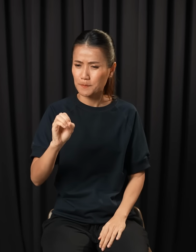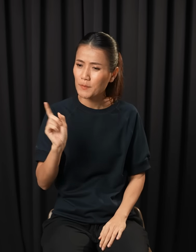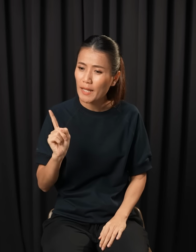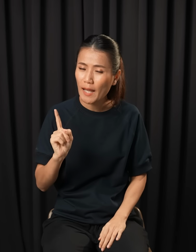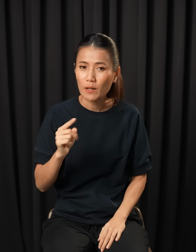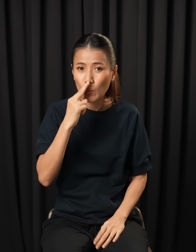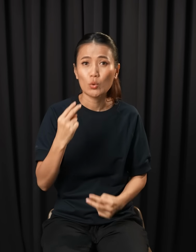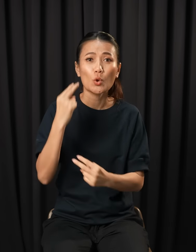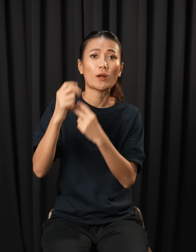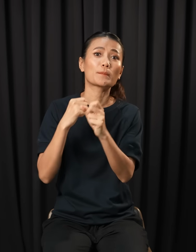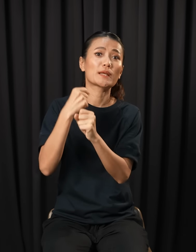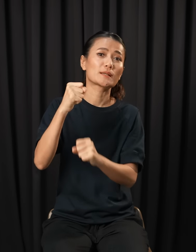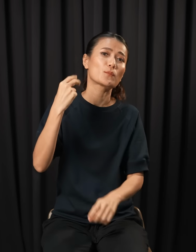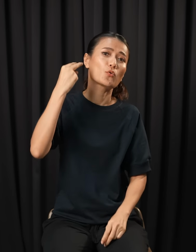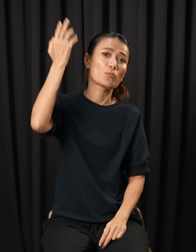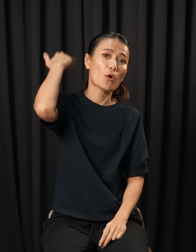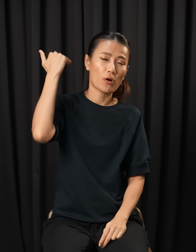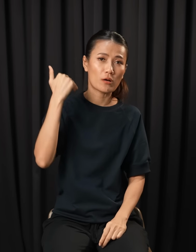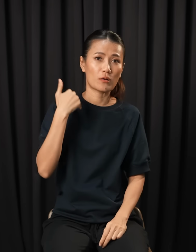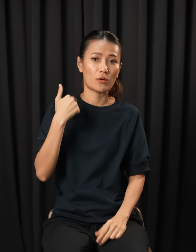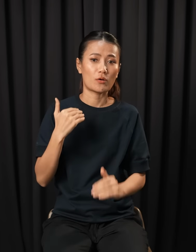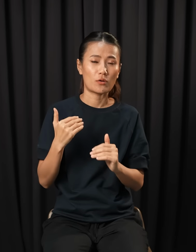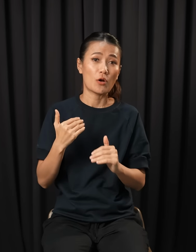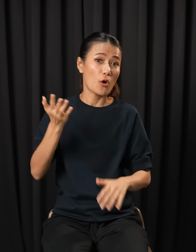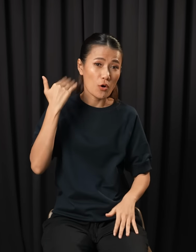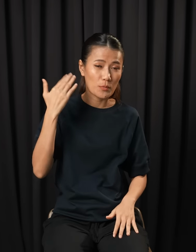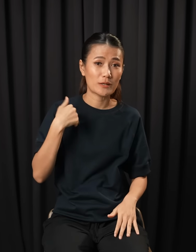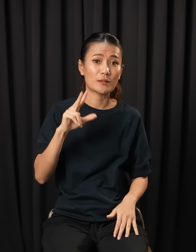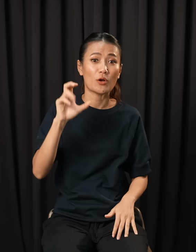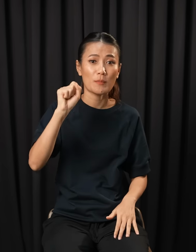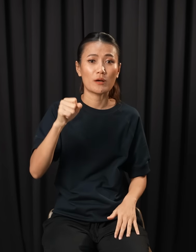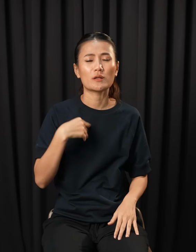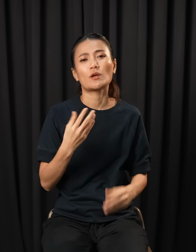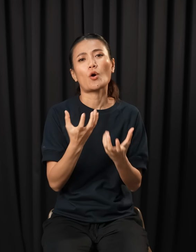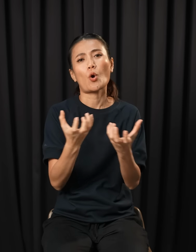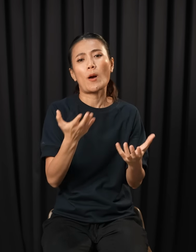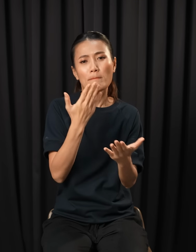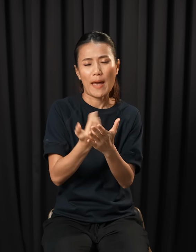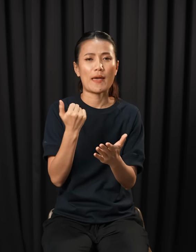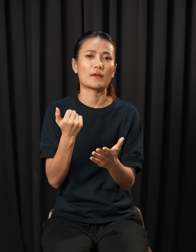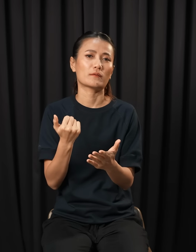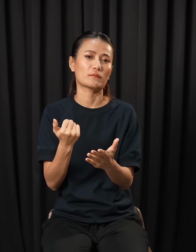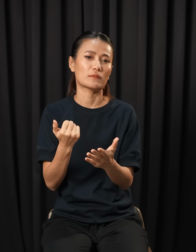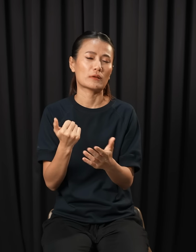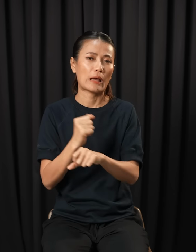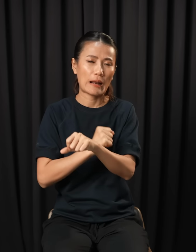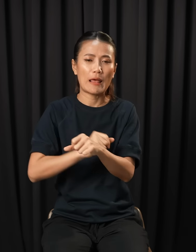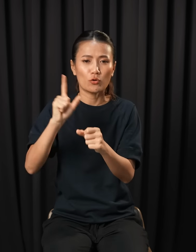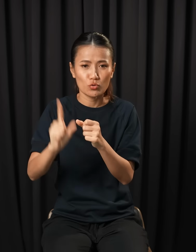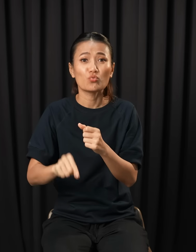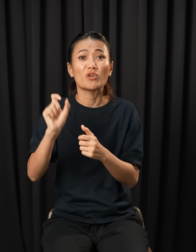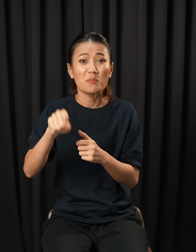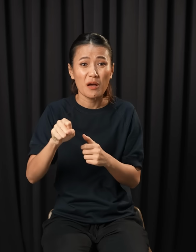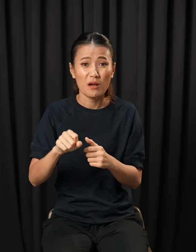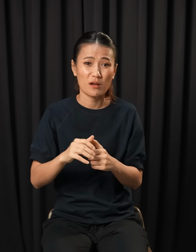ขึ้นค่าแรงทุกปีเริ่มทันที450 บาทรายละเอียดเป็นไงคะ ก็ย้อนหลังไป10 กว่าปีไม่ได้ขึ้นครั้งสุดท้ายมัน300 กว่าบาทคราวนี้ถ้า